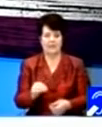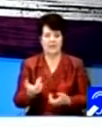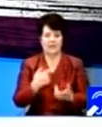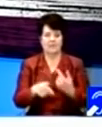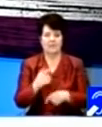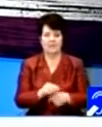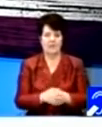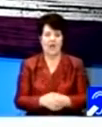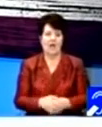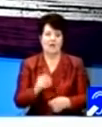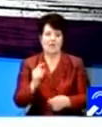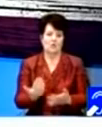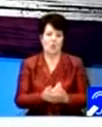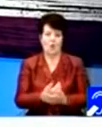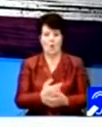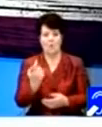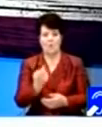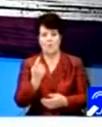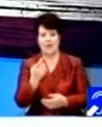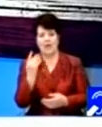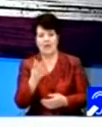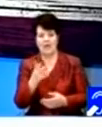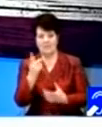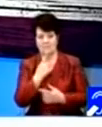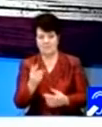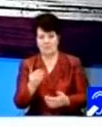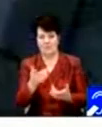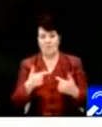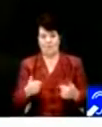Liga. Este noul proprietar al formației Real Valladolid.